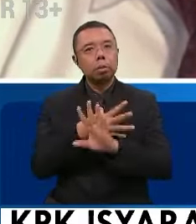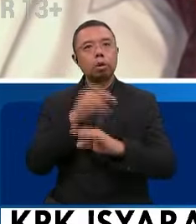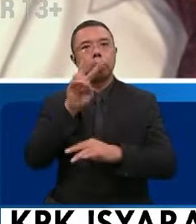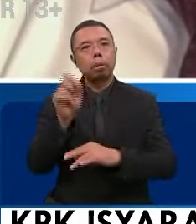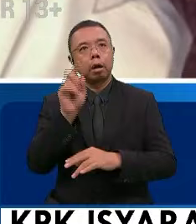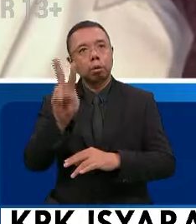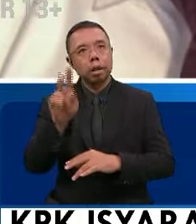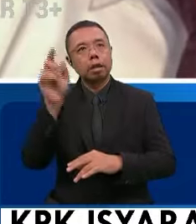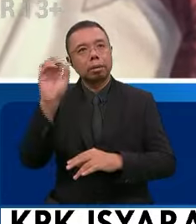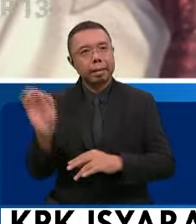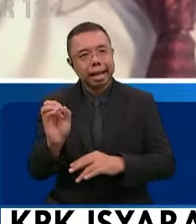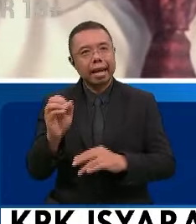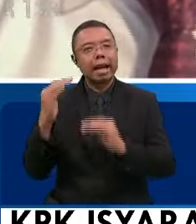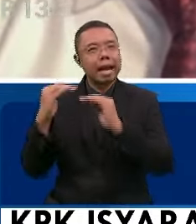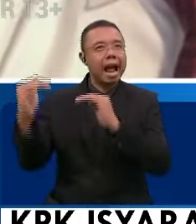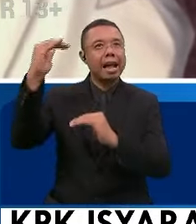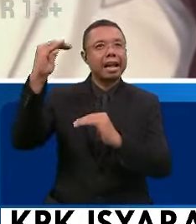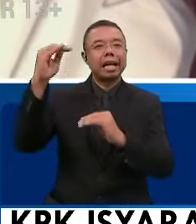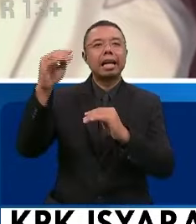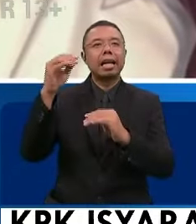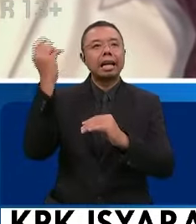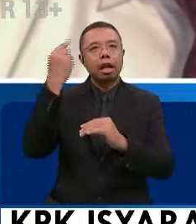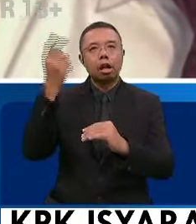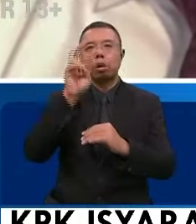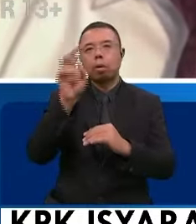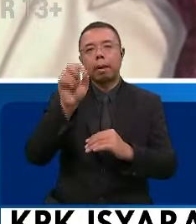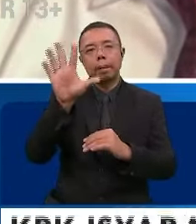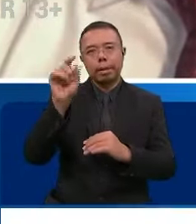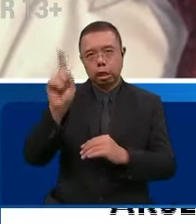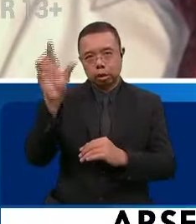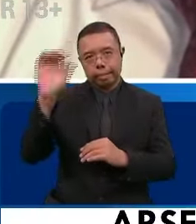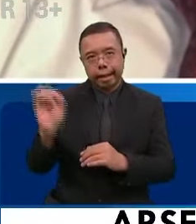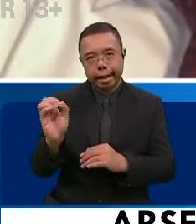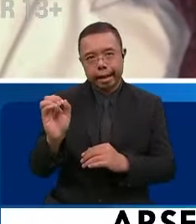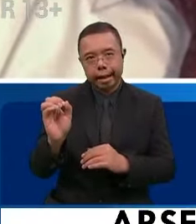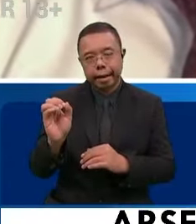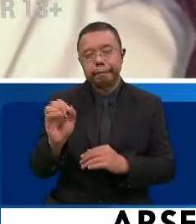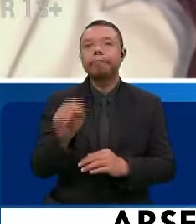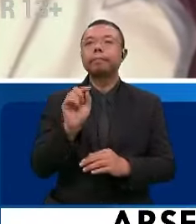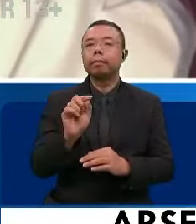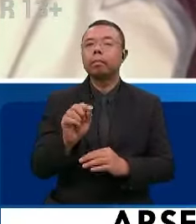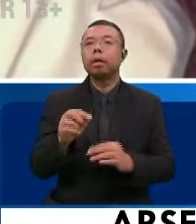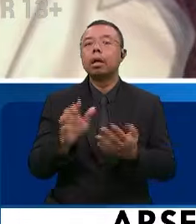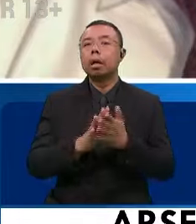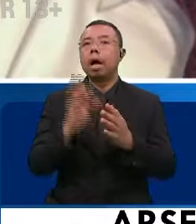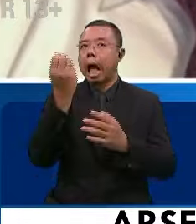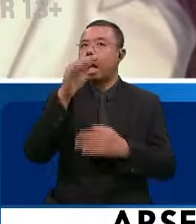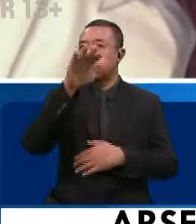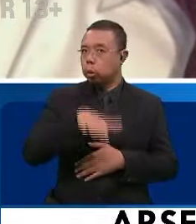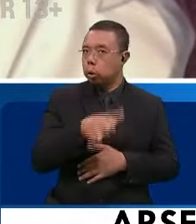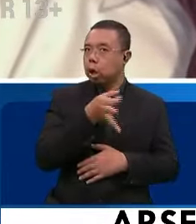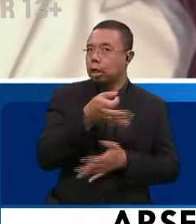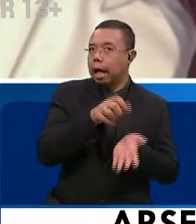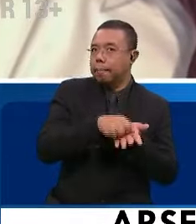2,21% dan di bawah inflasi nasional 2,51%. Tentunya deflasi yang terjadi di Kota